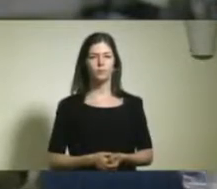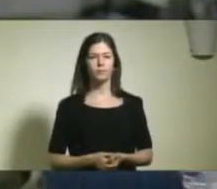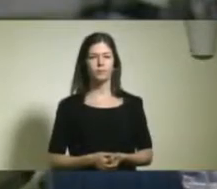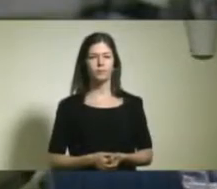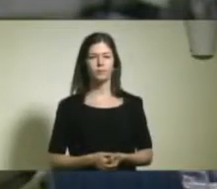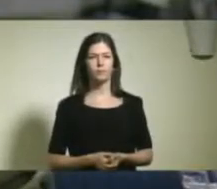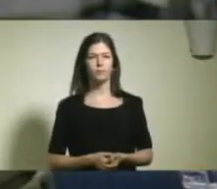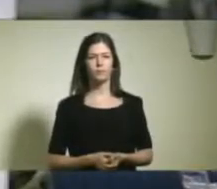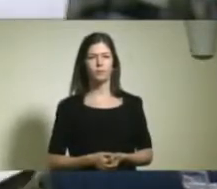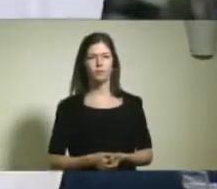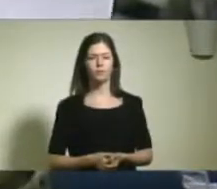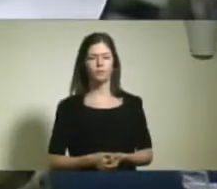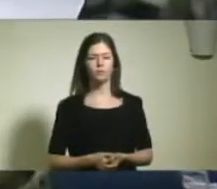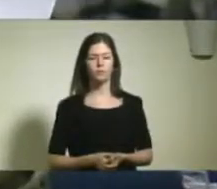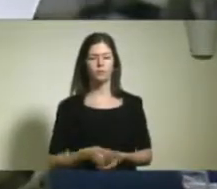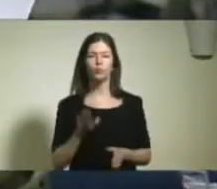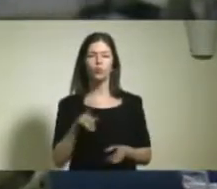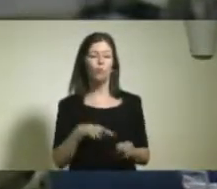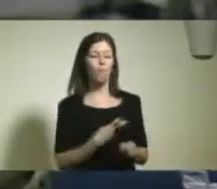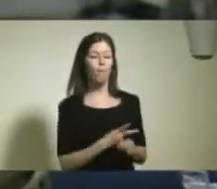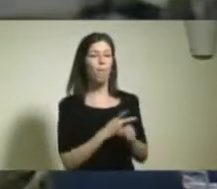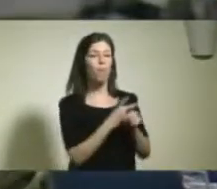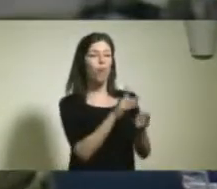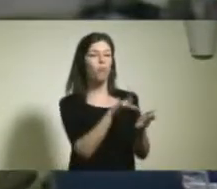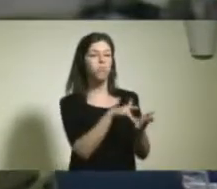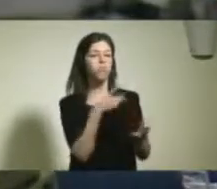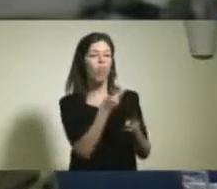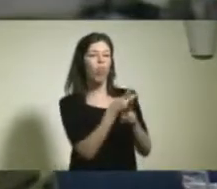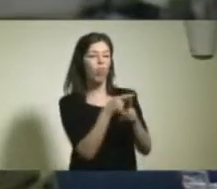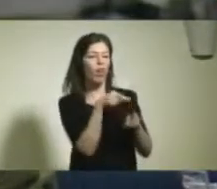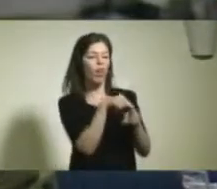les prêteurs usuriers, prédateurs.